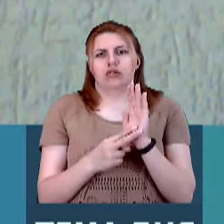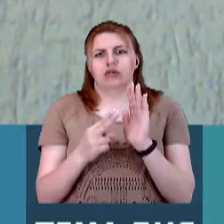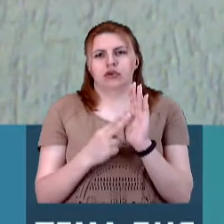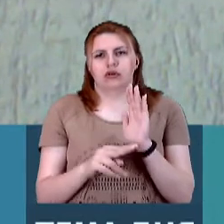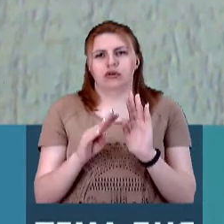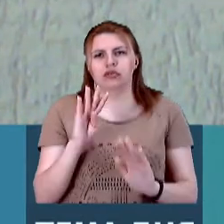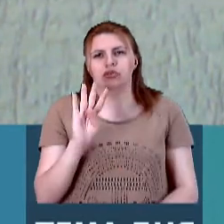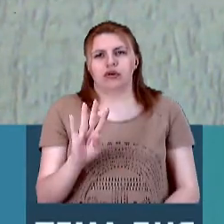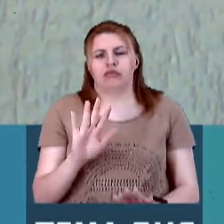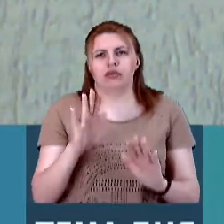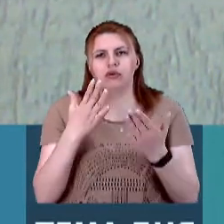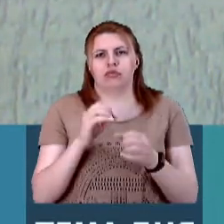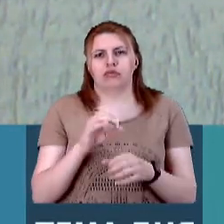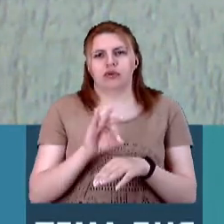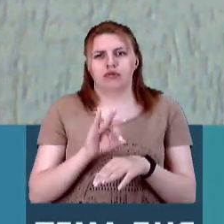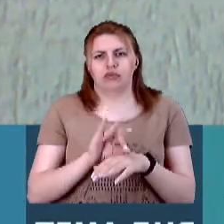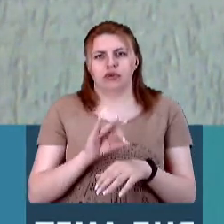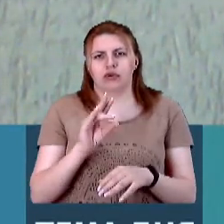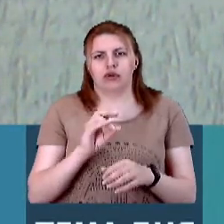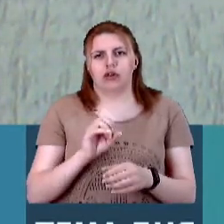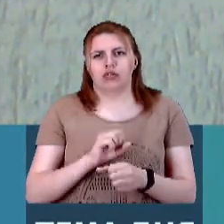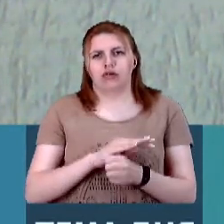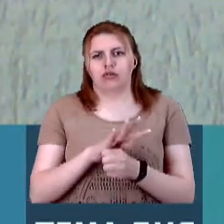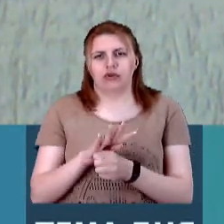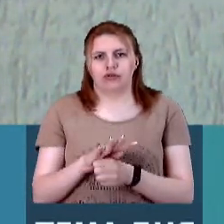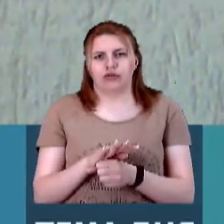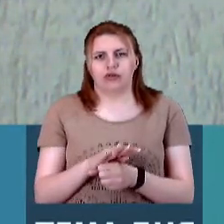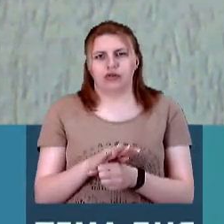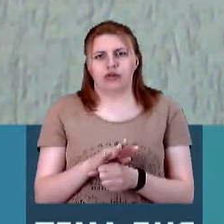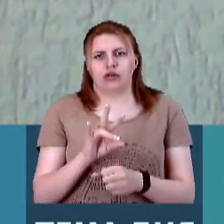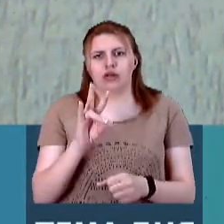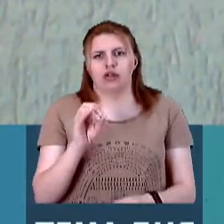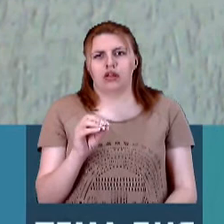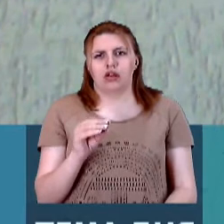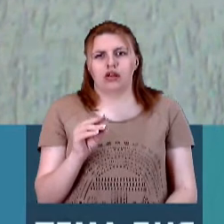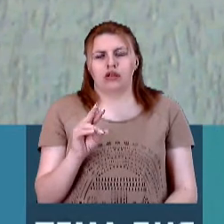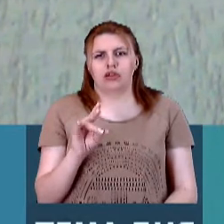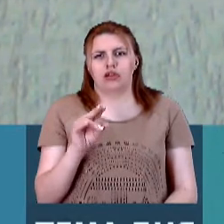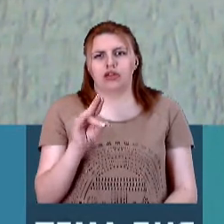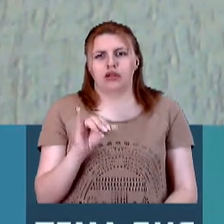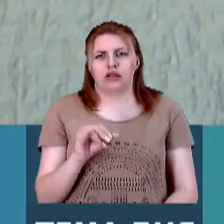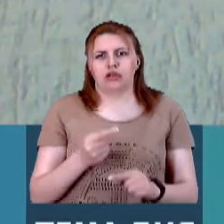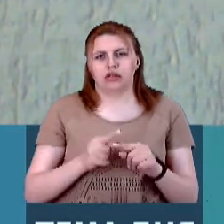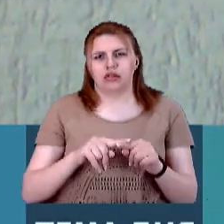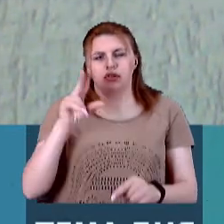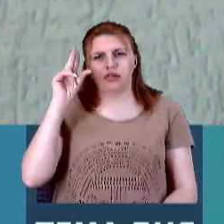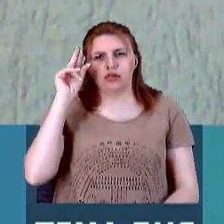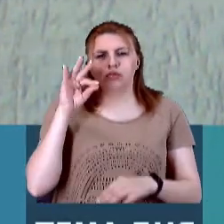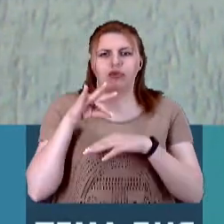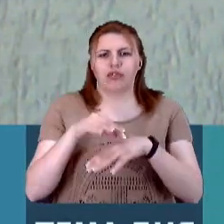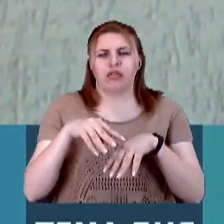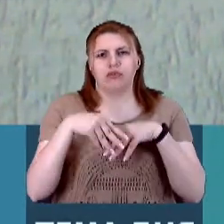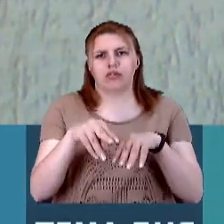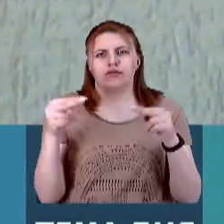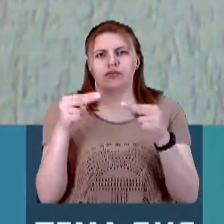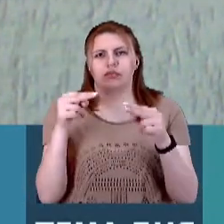випадки захворювання на коронавірус. Тобто на тлі от цих от цифр проведення параду свідчить про те,